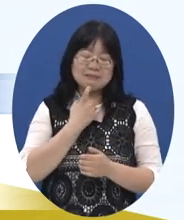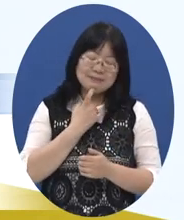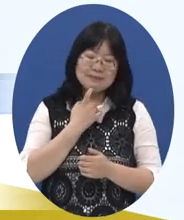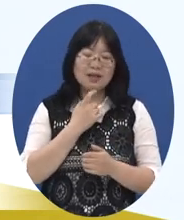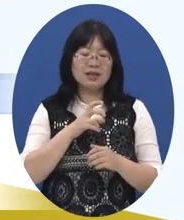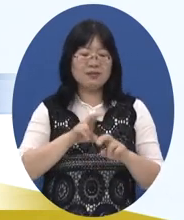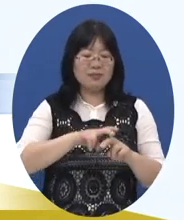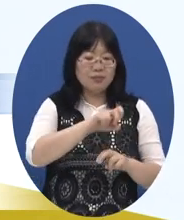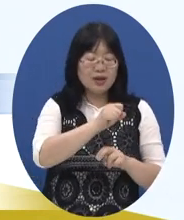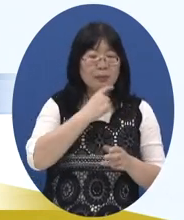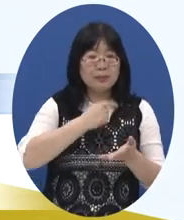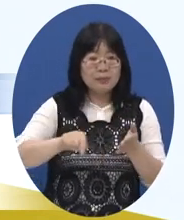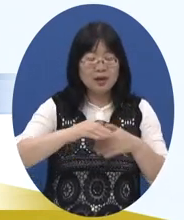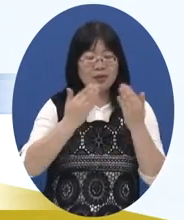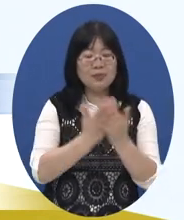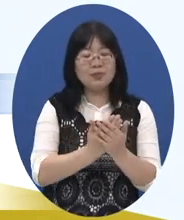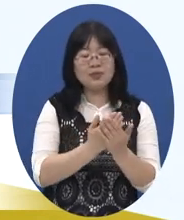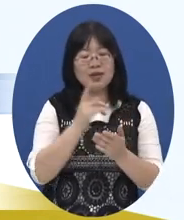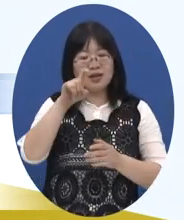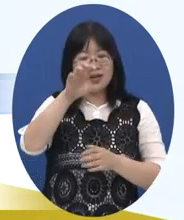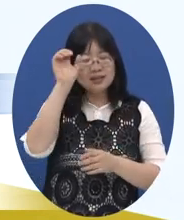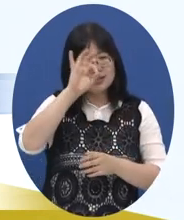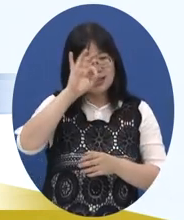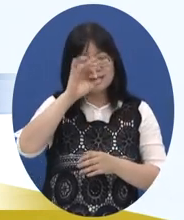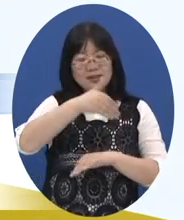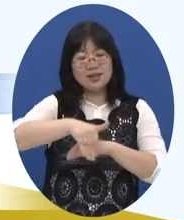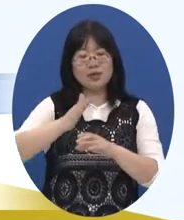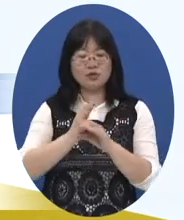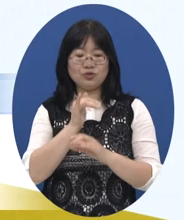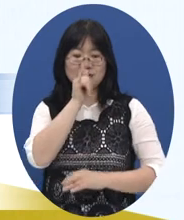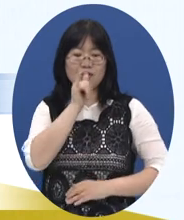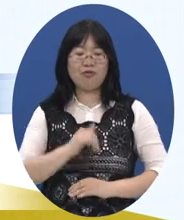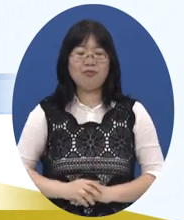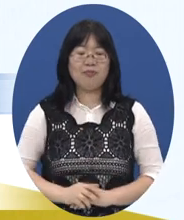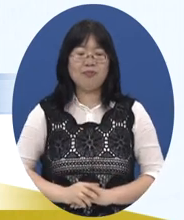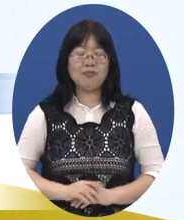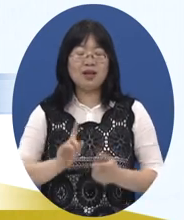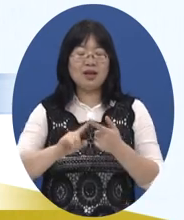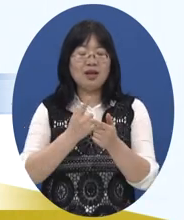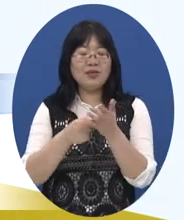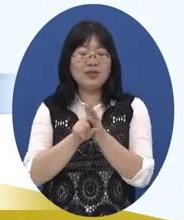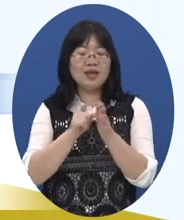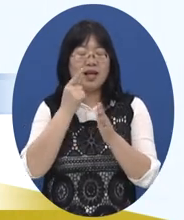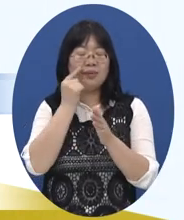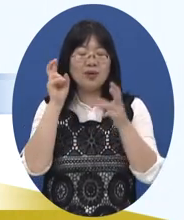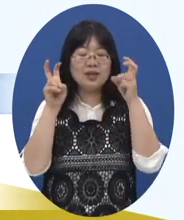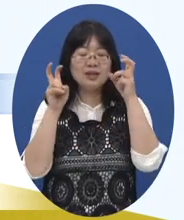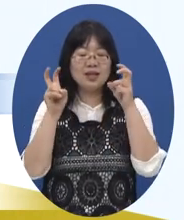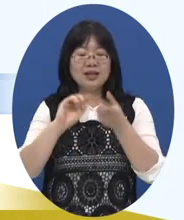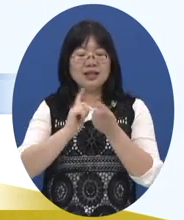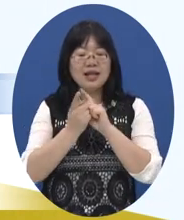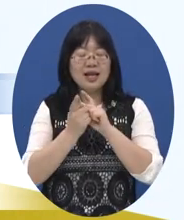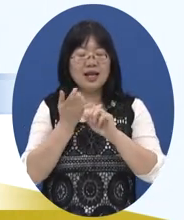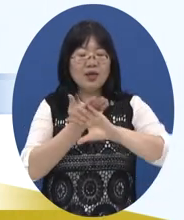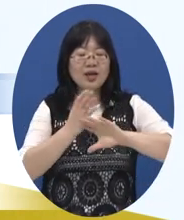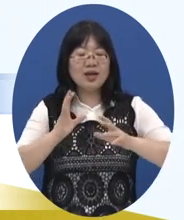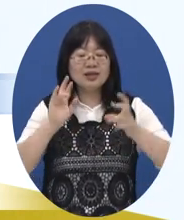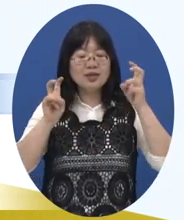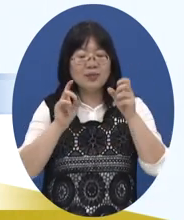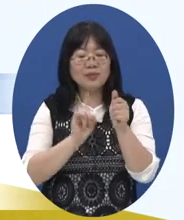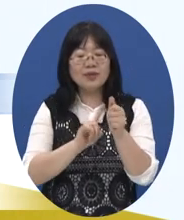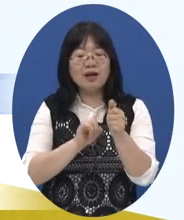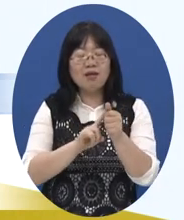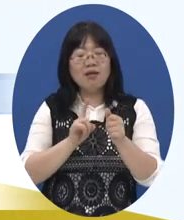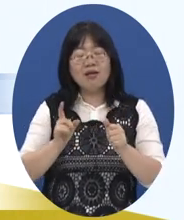독과점 폐해까지 모두 발굴해 나갈 예정입니다. 이를 위해 일본 기업을 대체할 해외